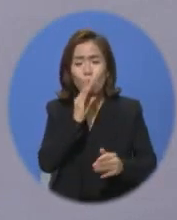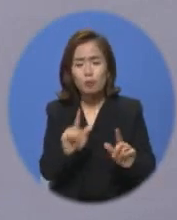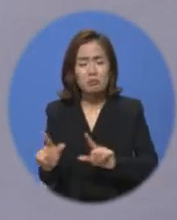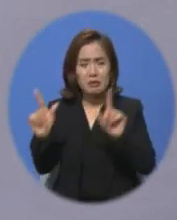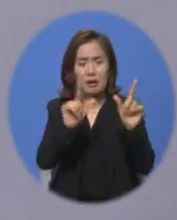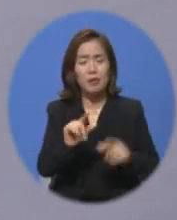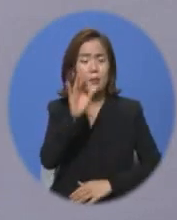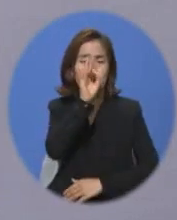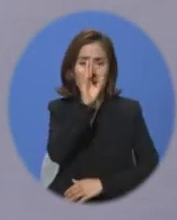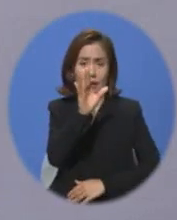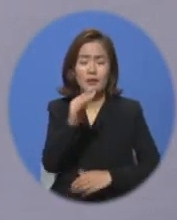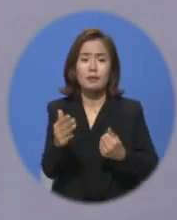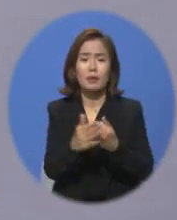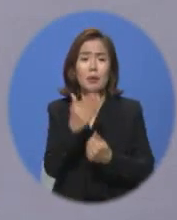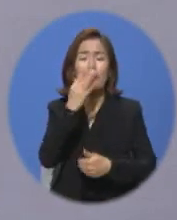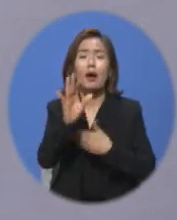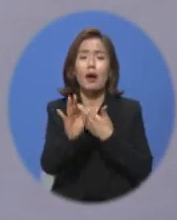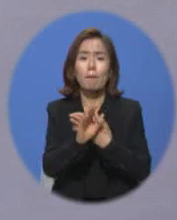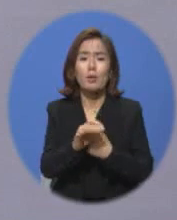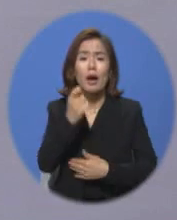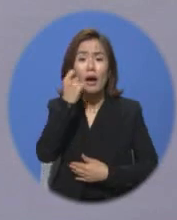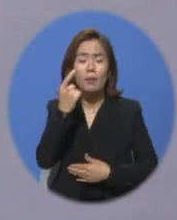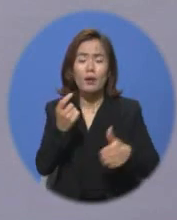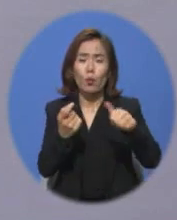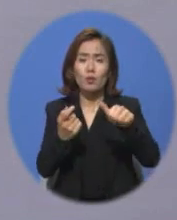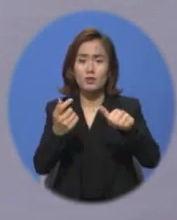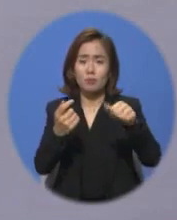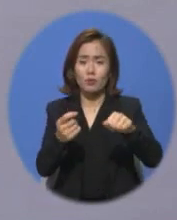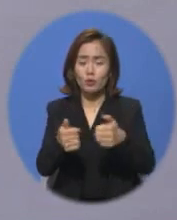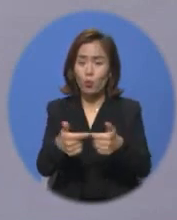한달에25만원으로어떻게노후에행복한삶을살수있을까요?